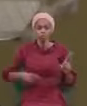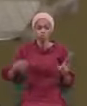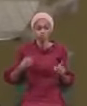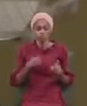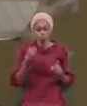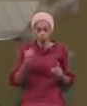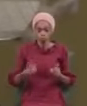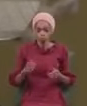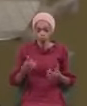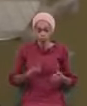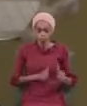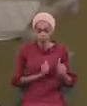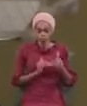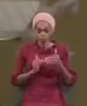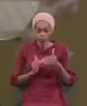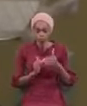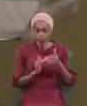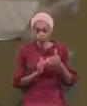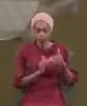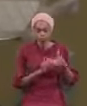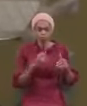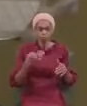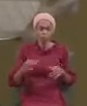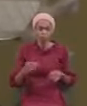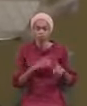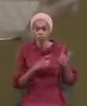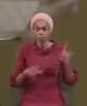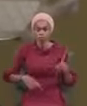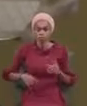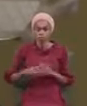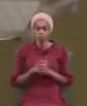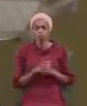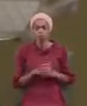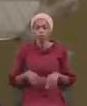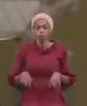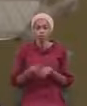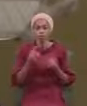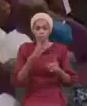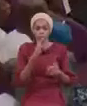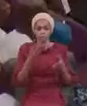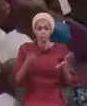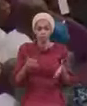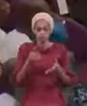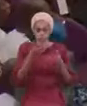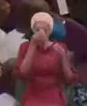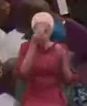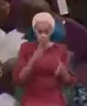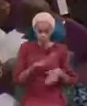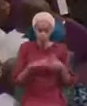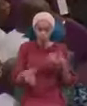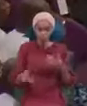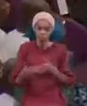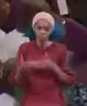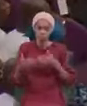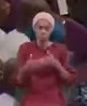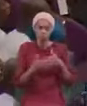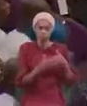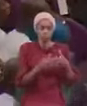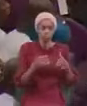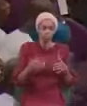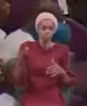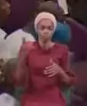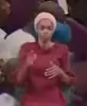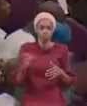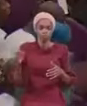venez ici vous allez écouter plus des directives de Dieu afin d'être bénni au nom de jés Jésus dans nombre chapitre 15